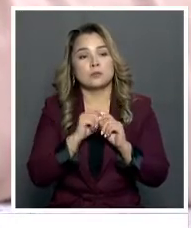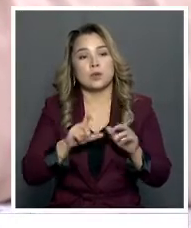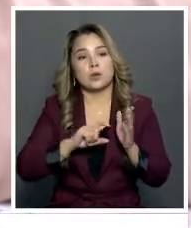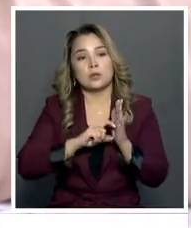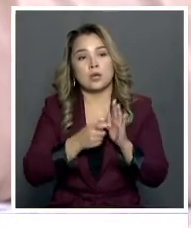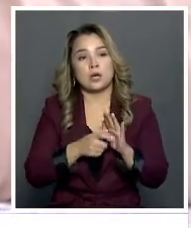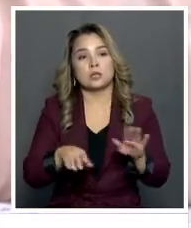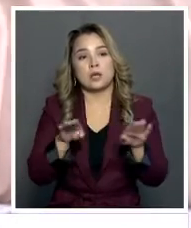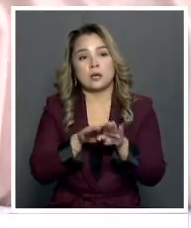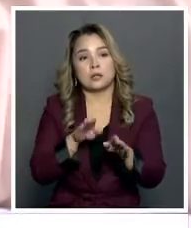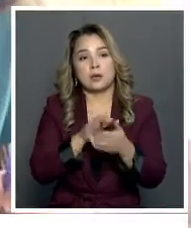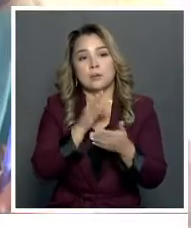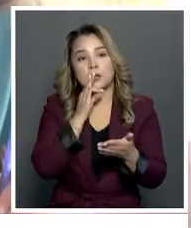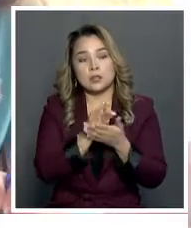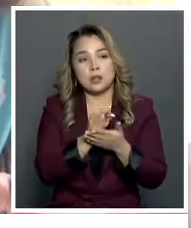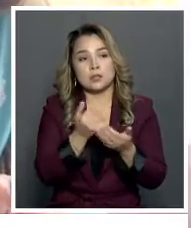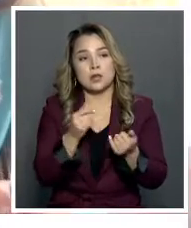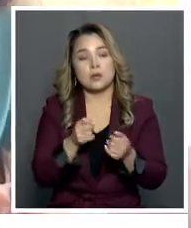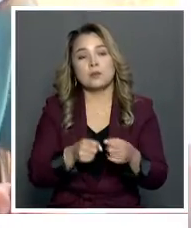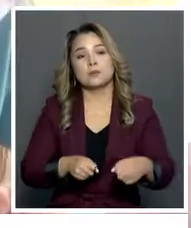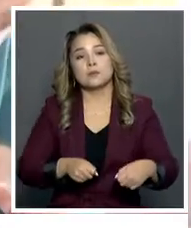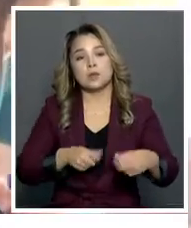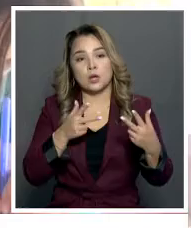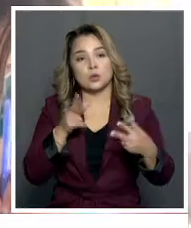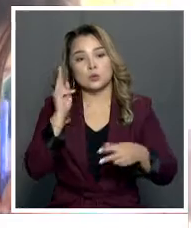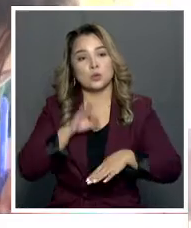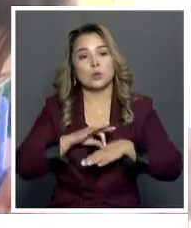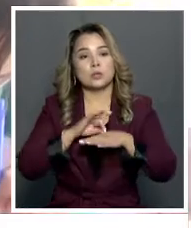жіберілді. Ал оқу онлайн форматқа көшірілді.